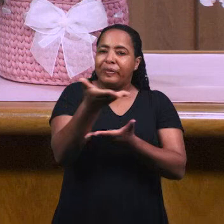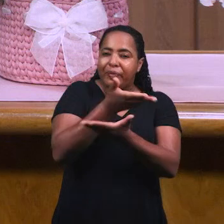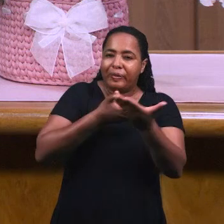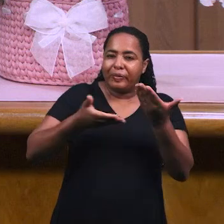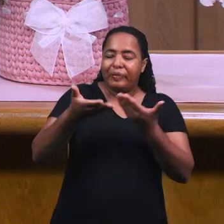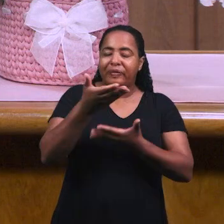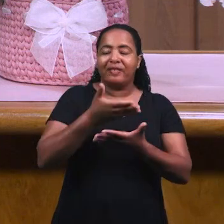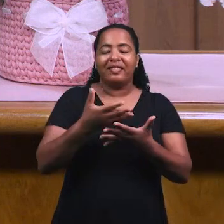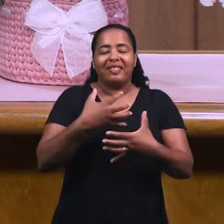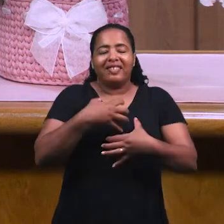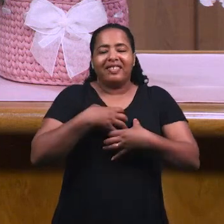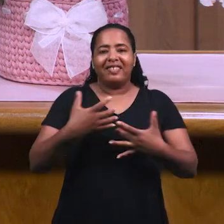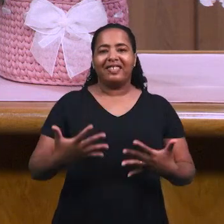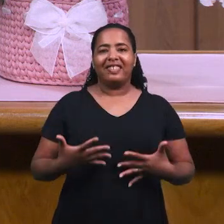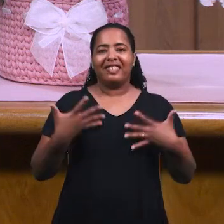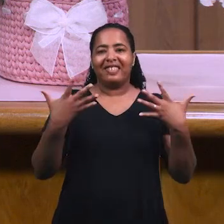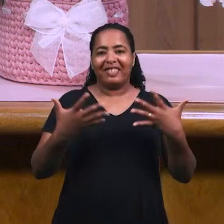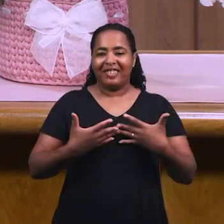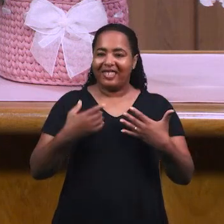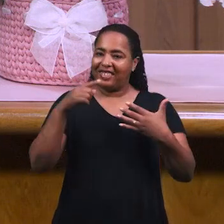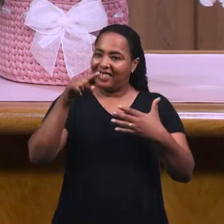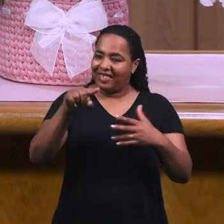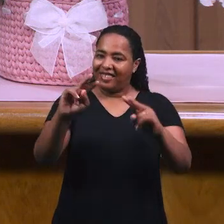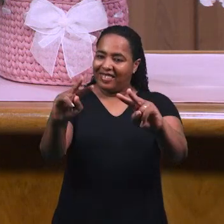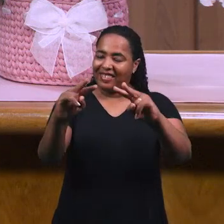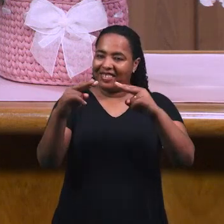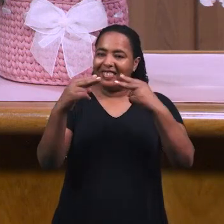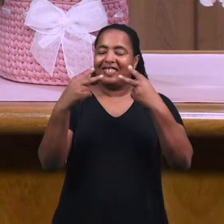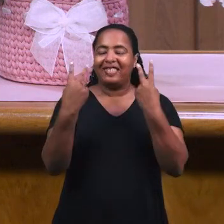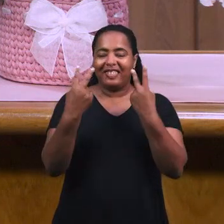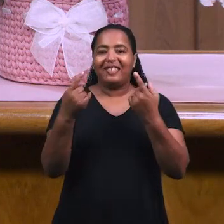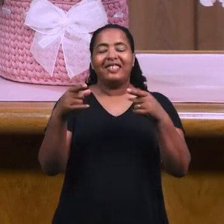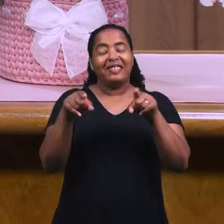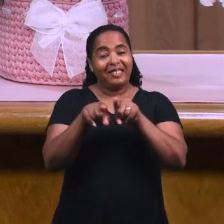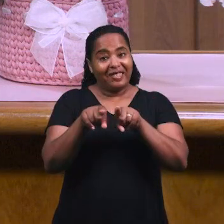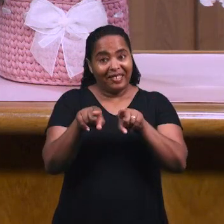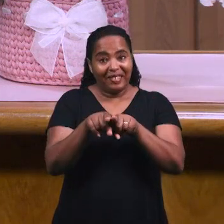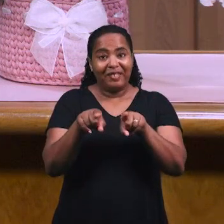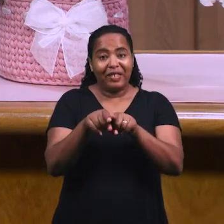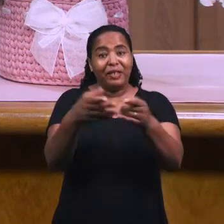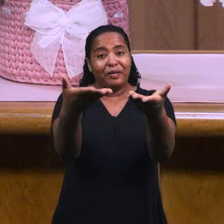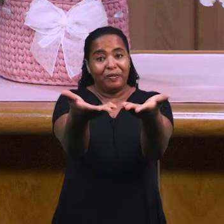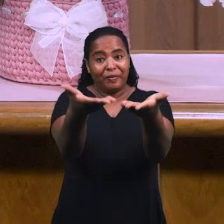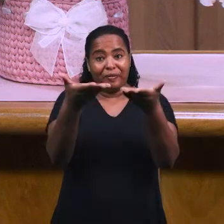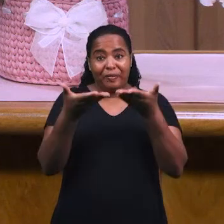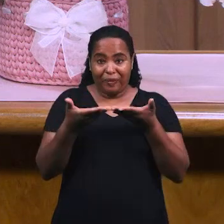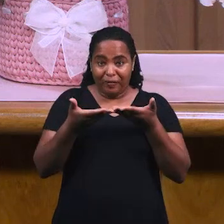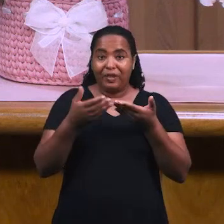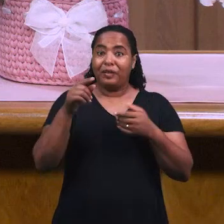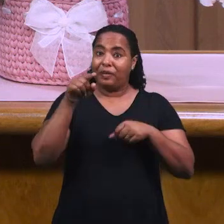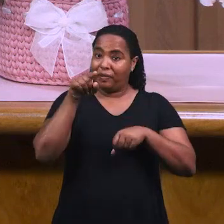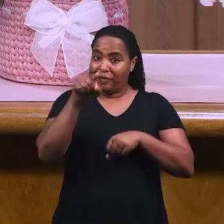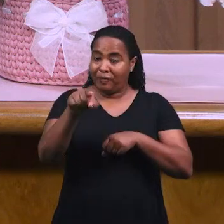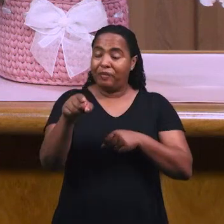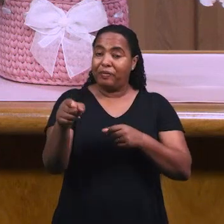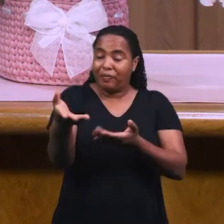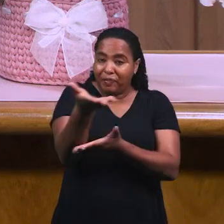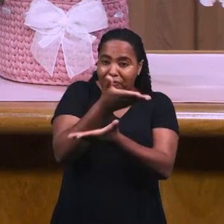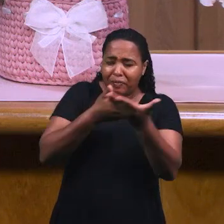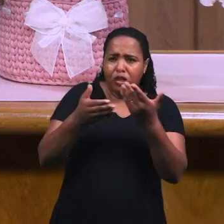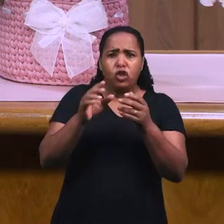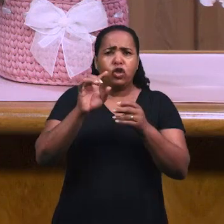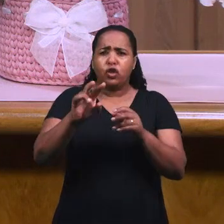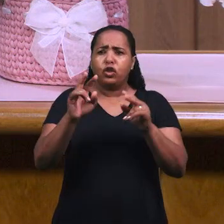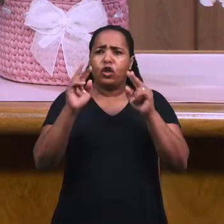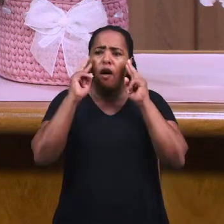dominicale. Nous sommes heureux du fait que vous nous accompagnez et surtout nous faisons l'invitation afin que vous puissiez participer de ce moment,